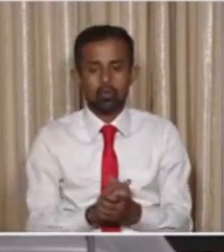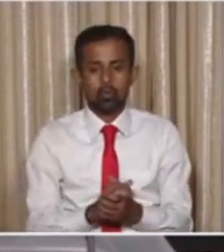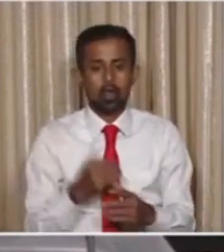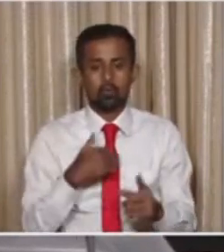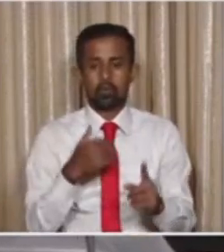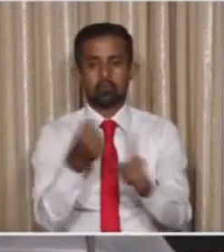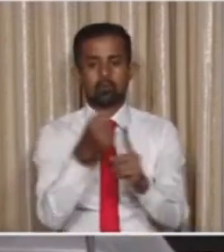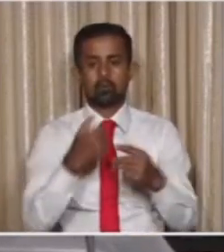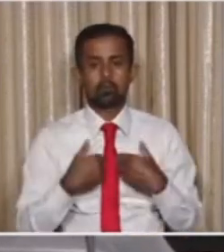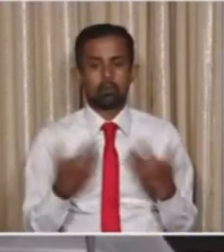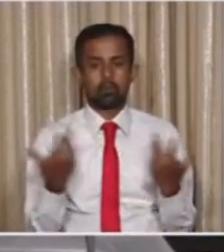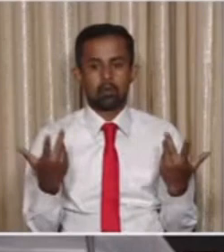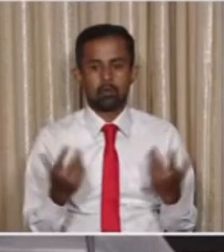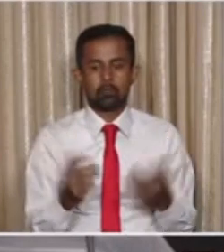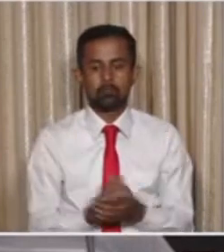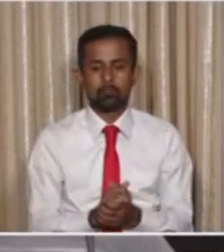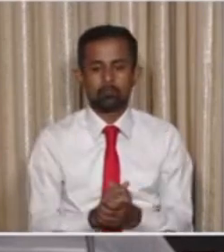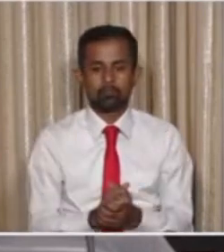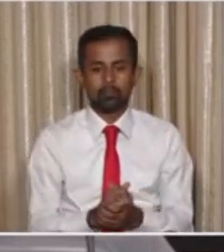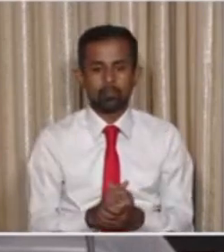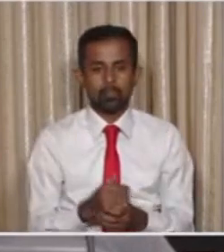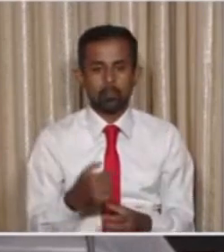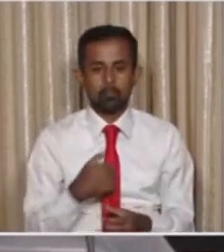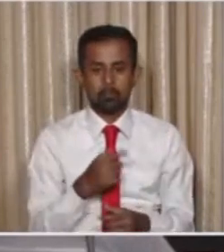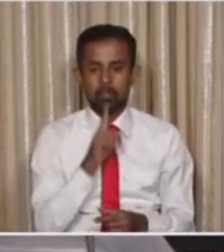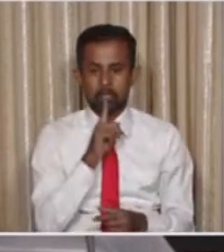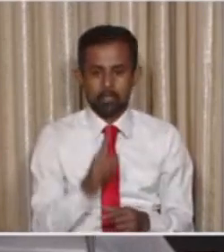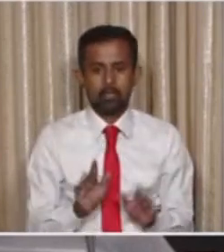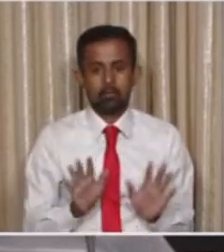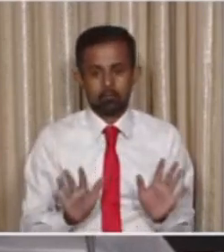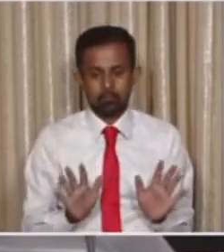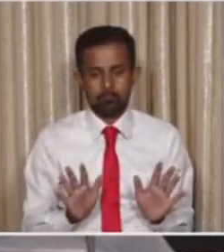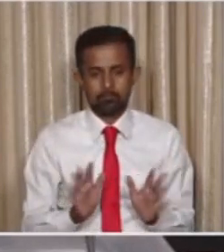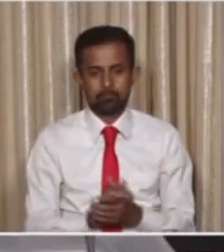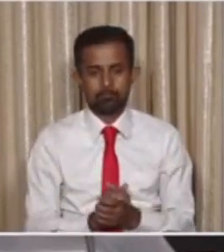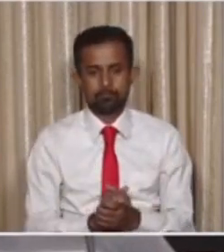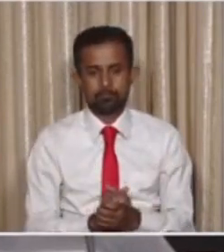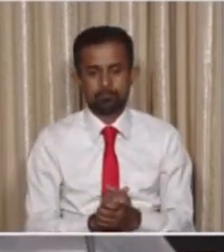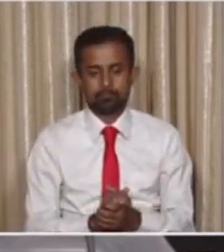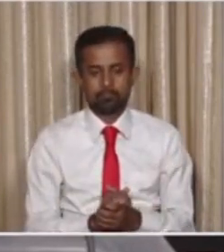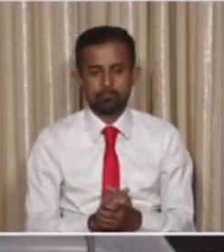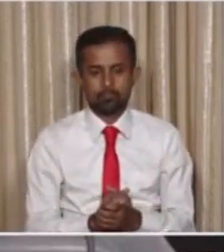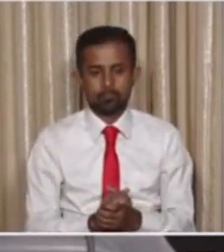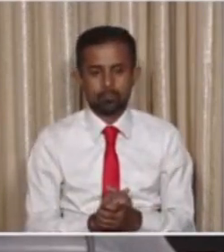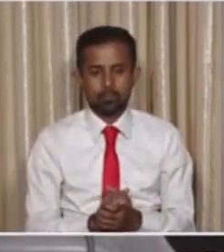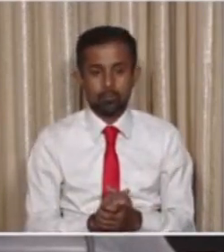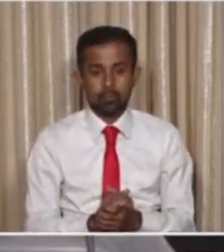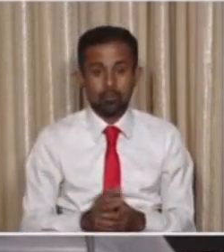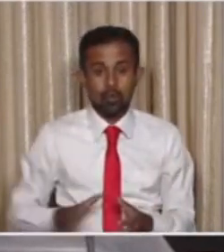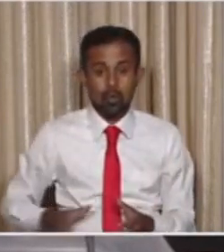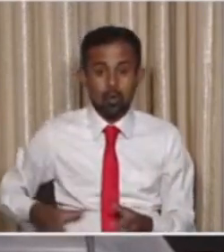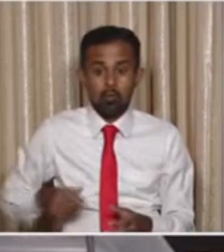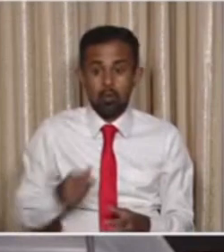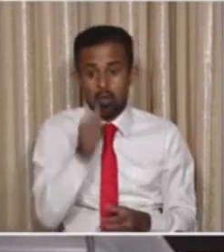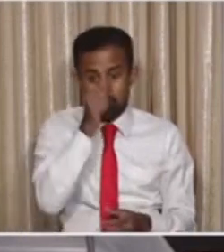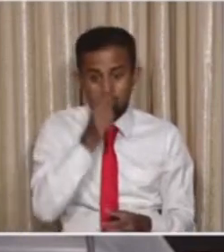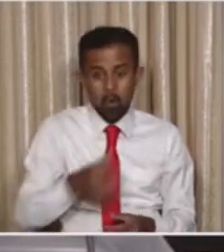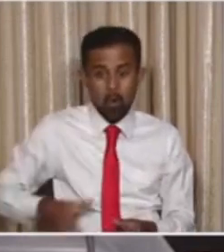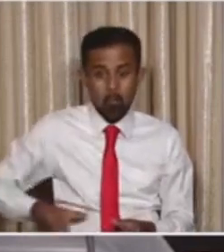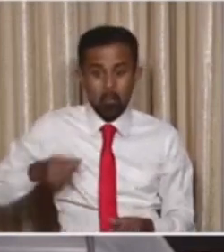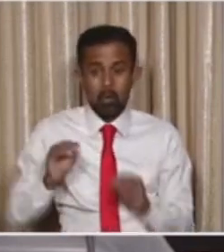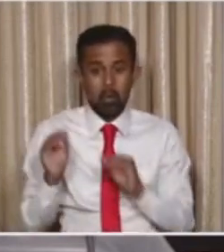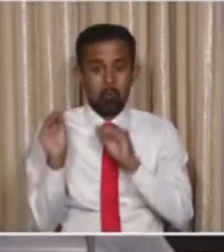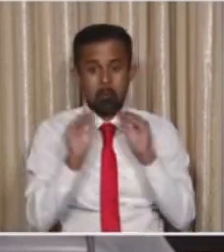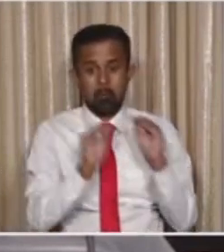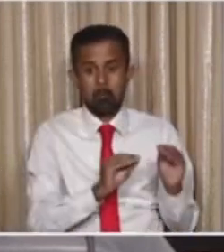බලපෑම් කරලා නැහැ. ඉතින් ඒ නිසා මට මෙතන කියන්න තියෙන්නේ මෙන්න මෙහෙම දෙයක් ගොරකතනායකතුමනි. පිප්පොකට් කාරෝ සමහර වෙලාවට පිප්පොකට් ගැහුවට